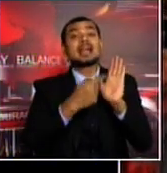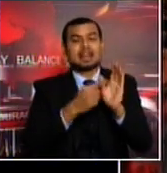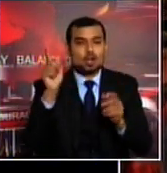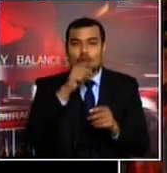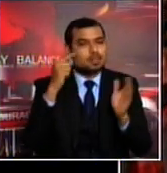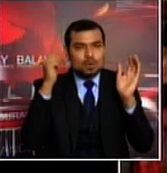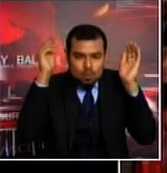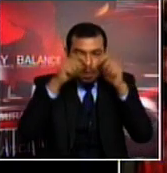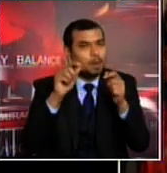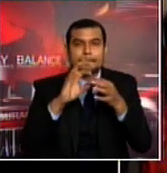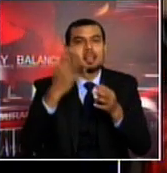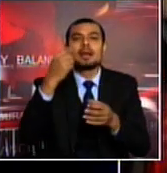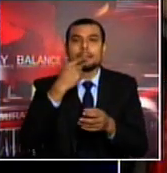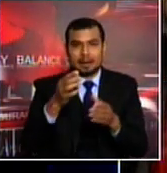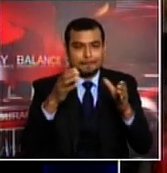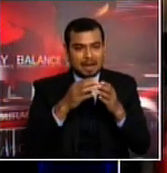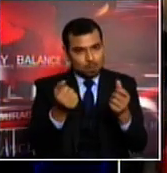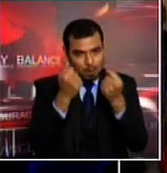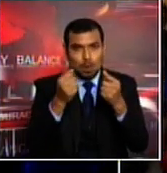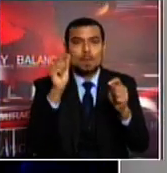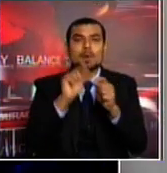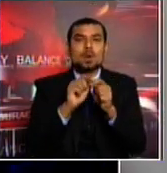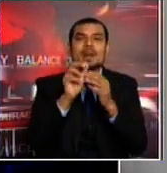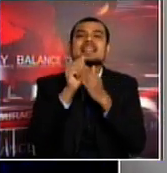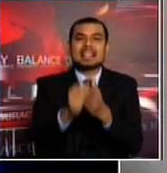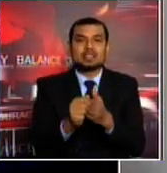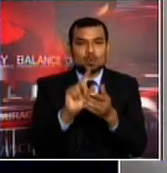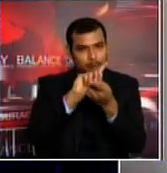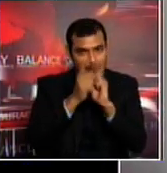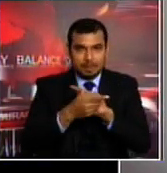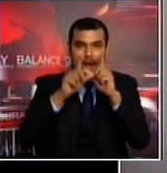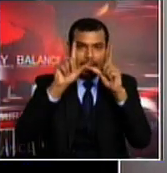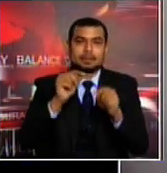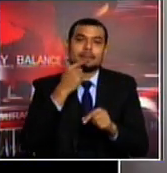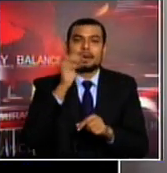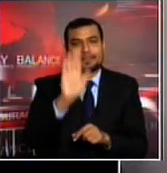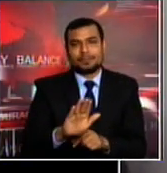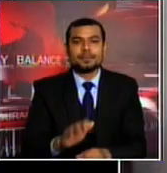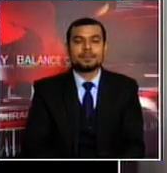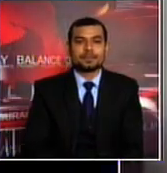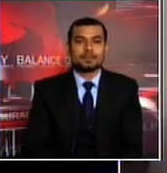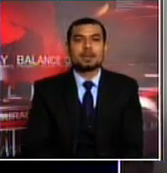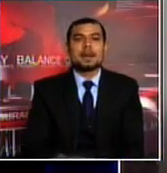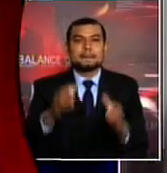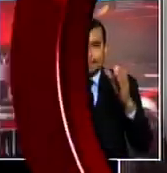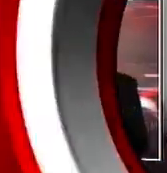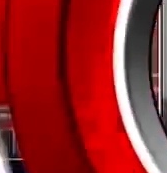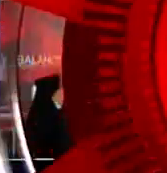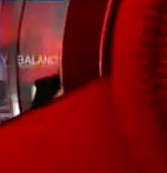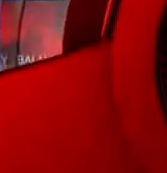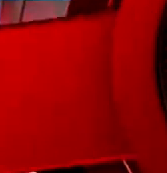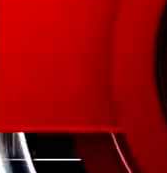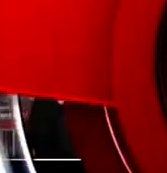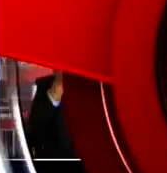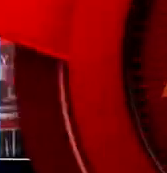लुकाउन नहुने भन्दै पार्टीलाई बलियो बनाउन नेतृत्व परिवर्तनको आवश्यकता औल्याउनु भयो। पार्टीमा योगदान र